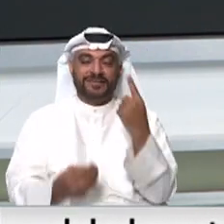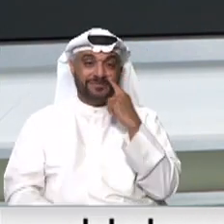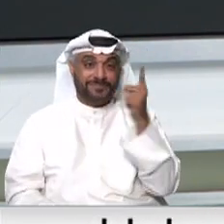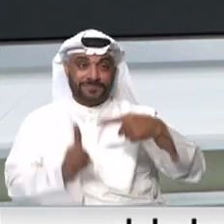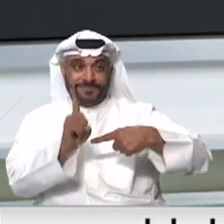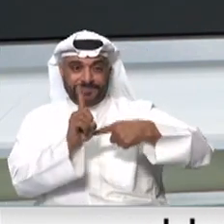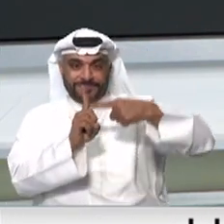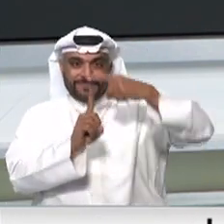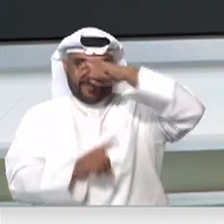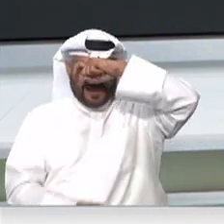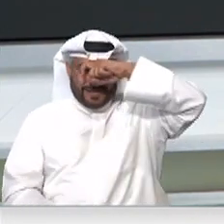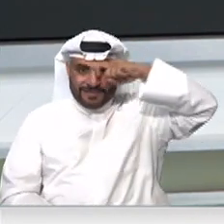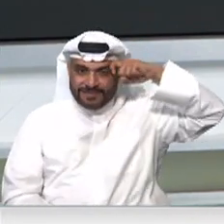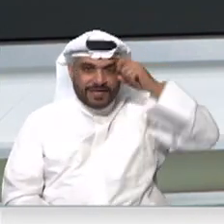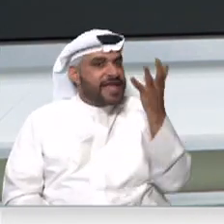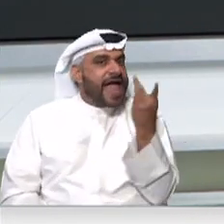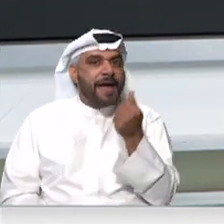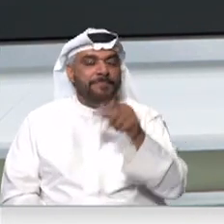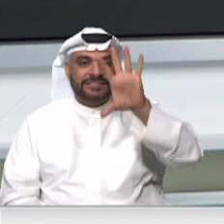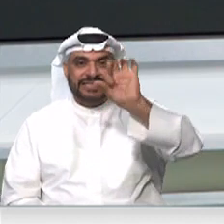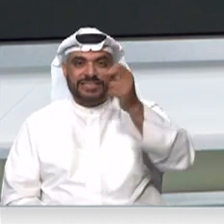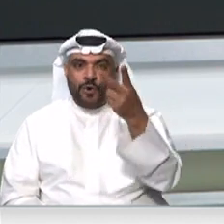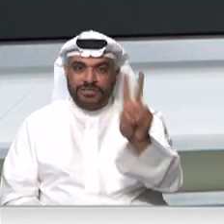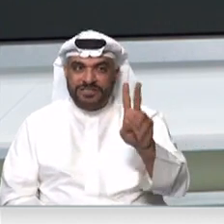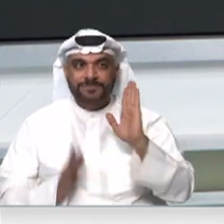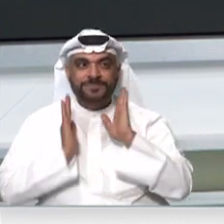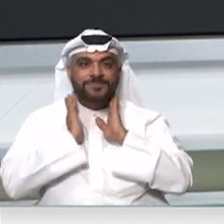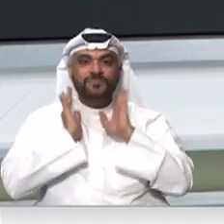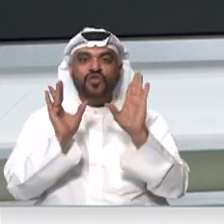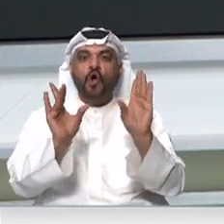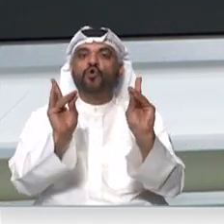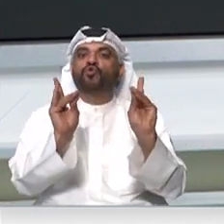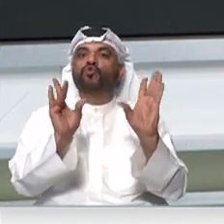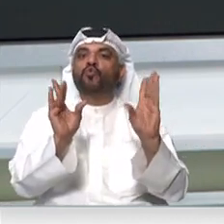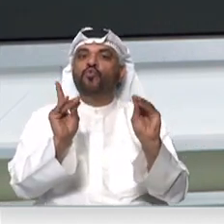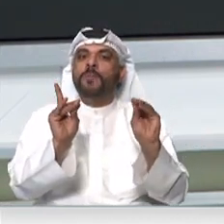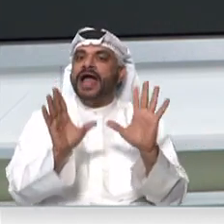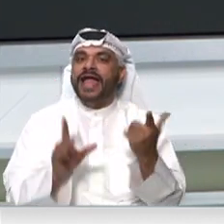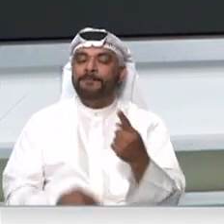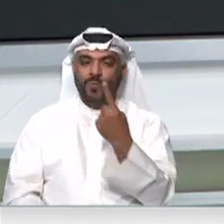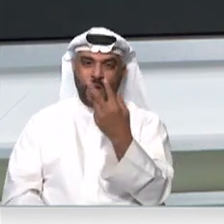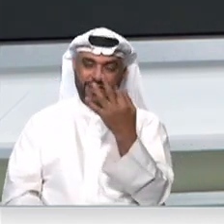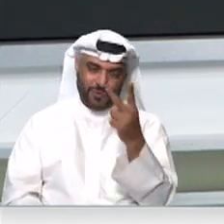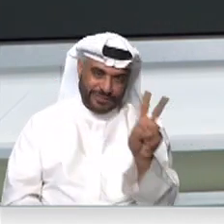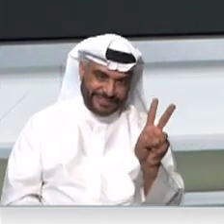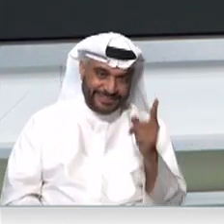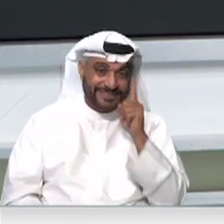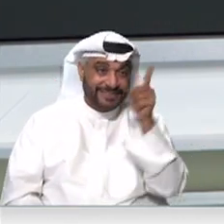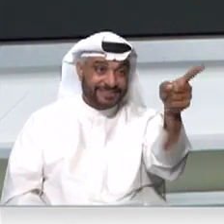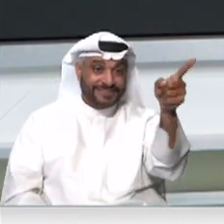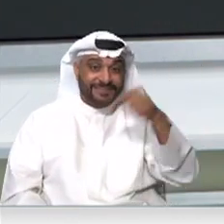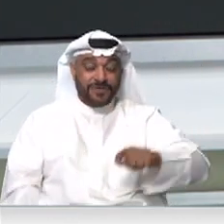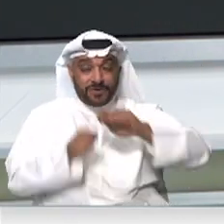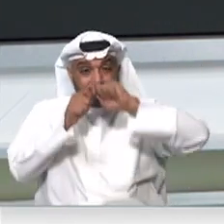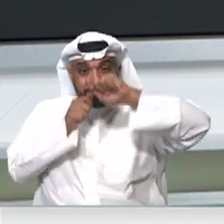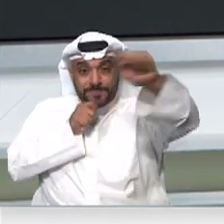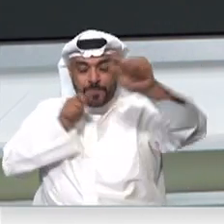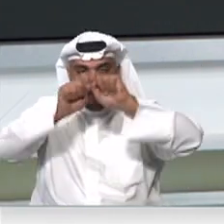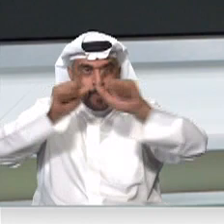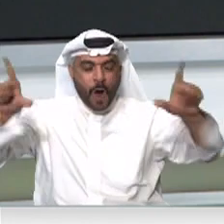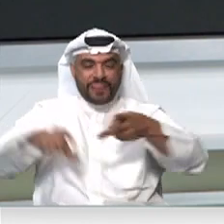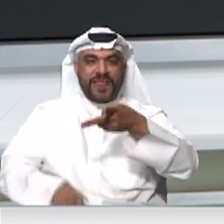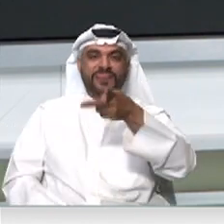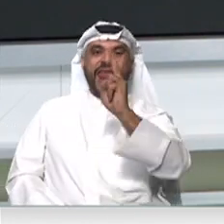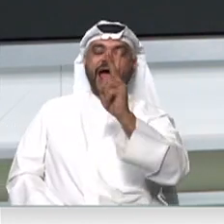الحراره حاليا 29 درجه مئويه والرطوبه نسبيه 21% وتصل الى 30% على بعض المناطق الساحليه الرؤيه الافقيه